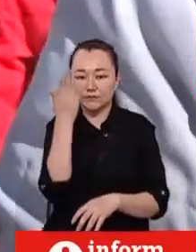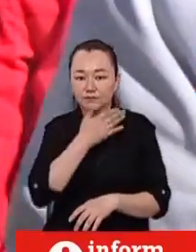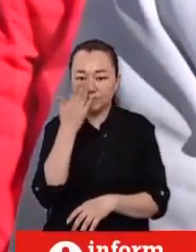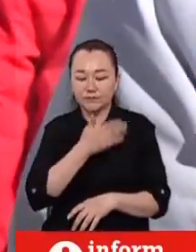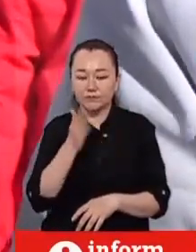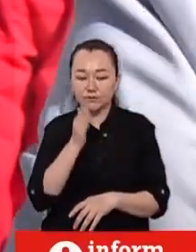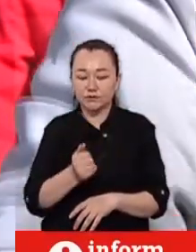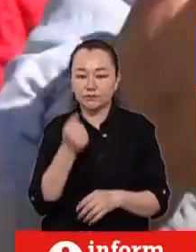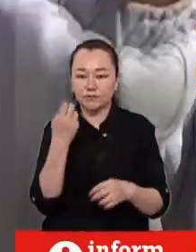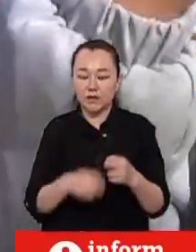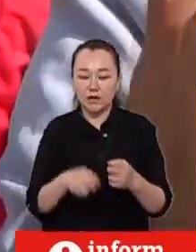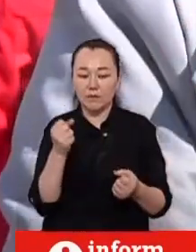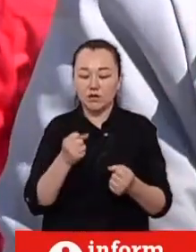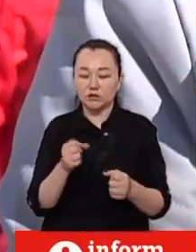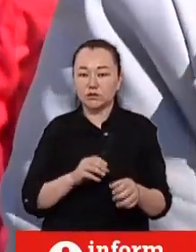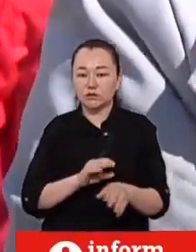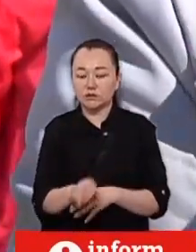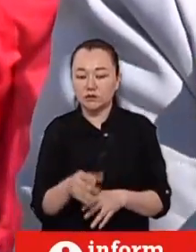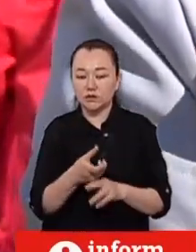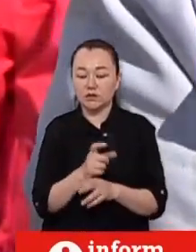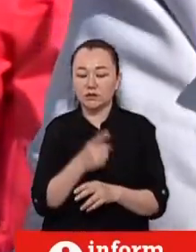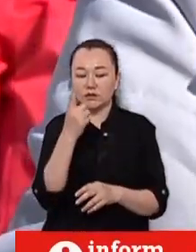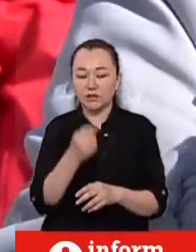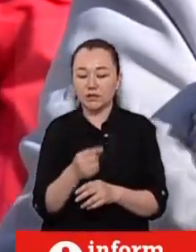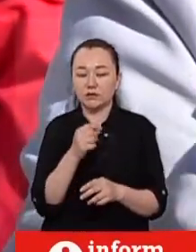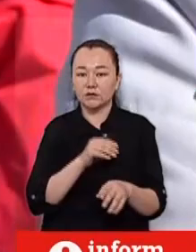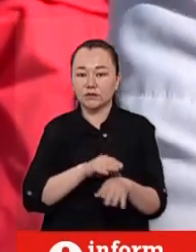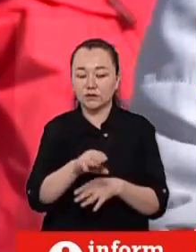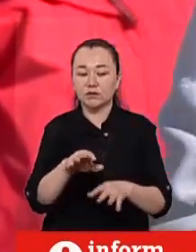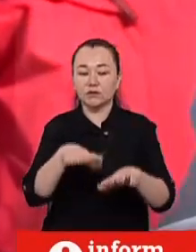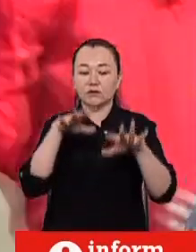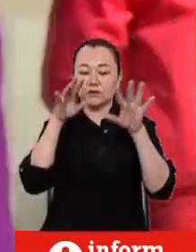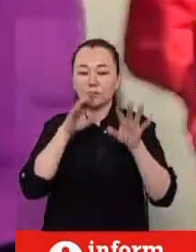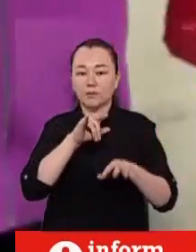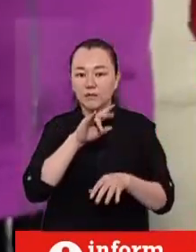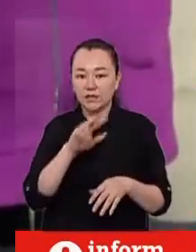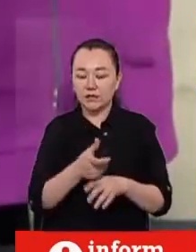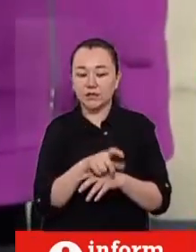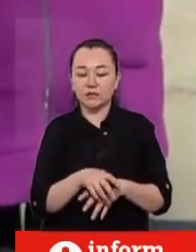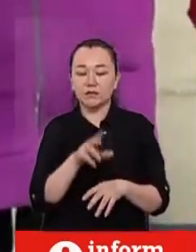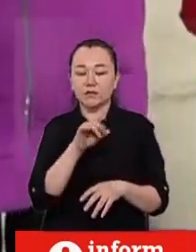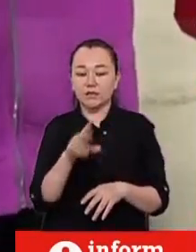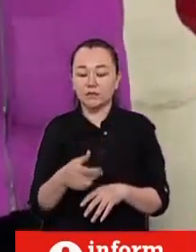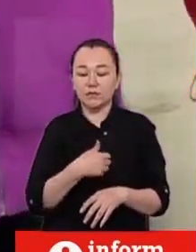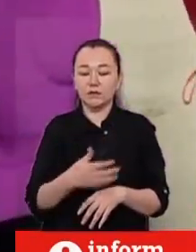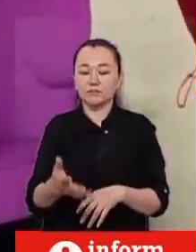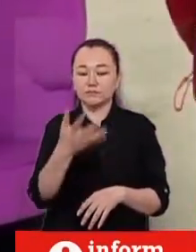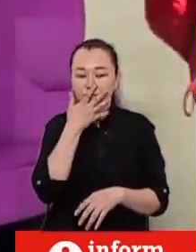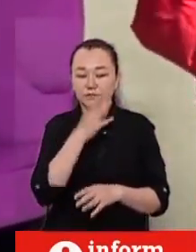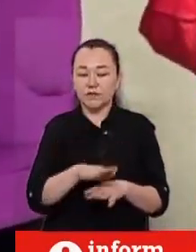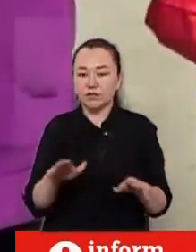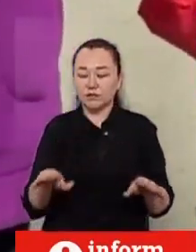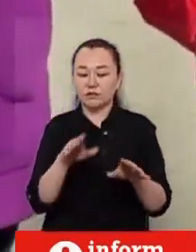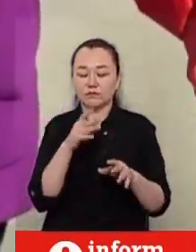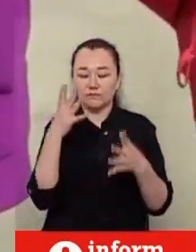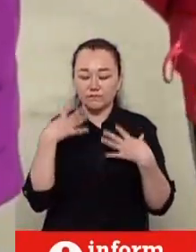Машина проедет, это клубы. Осы жолмен бір көлік жүріп өтсе, бірден шаң көтеріледі. Біз сол шаңмен тыныстаймыз. Балалар мектептен